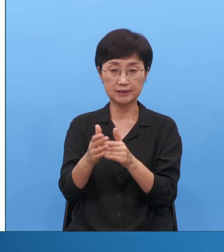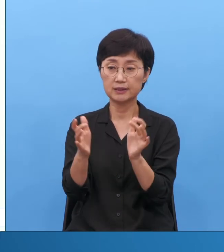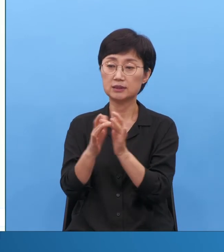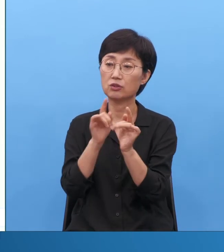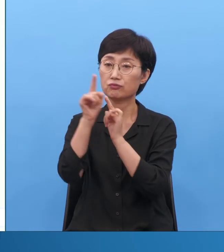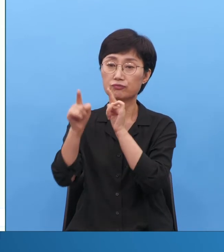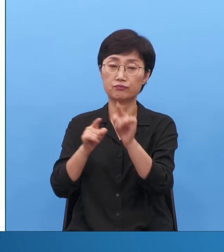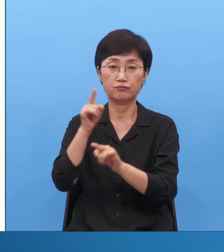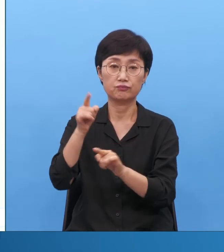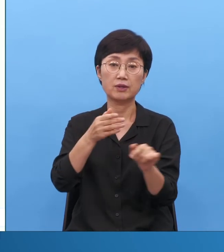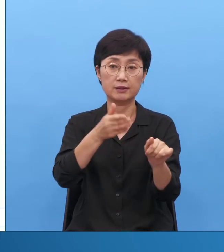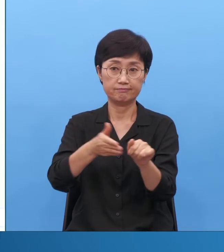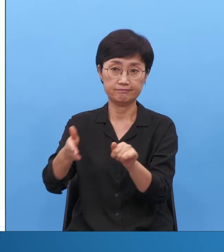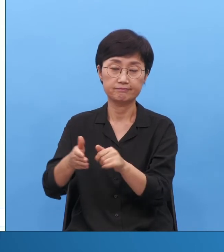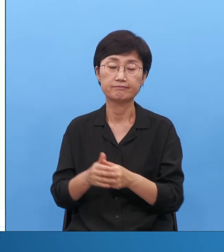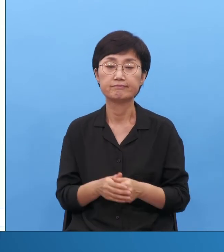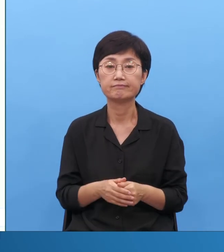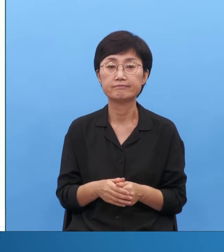위아.kr에서 등록받습니다.